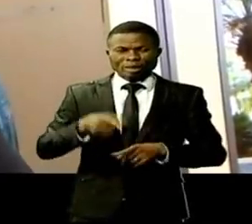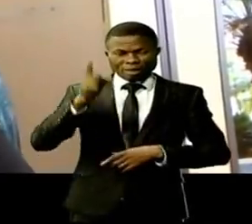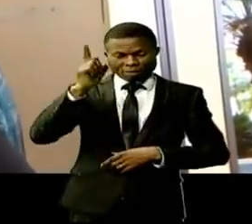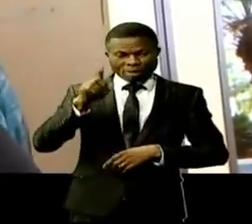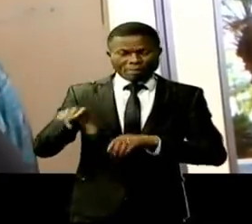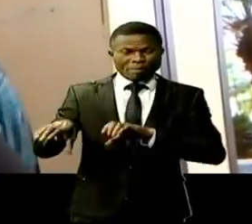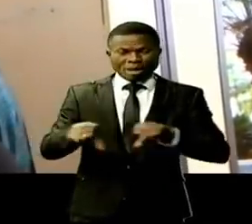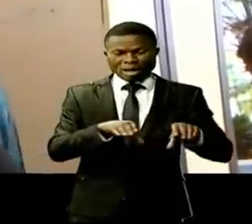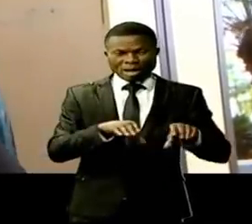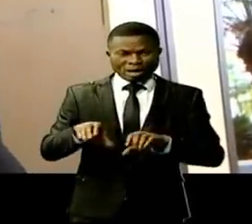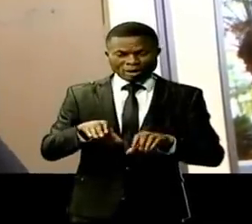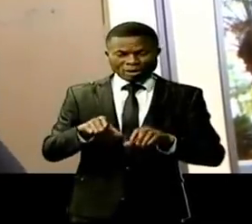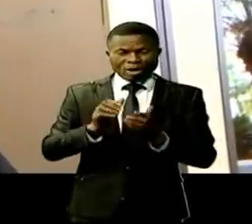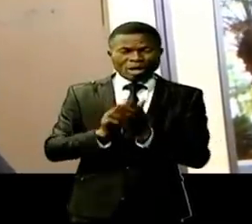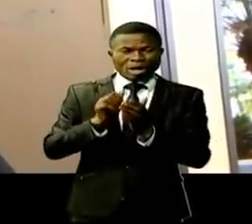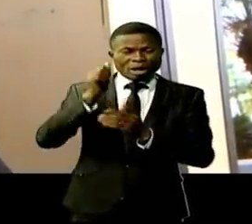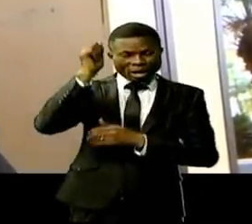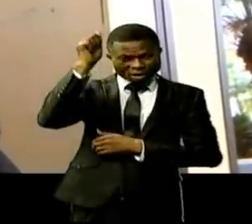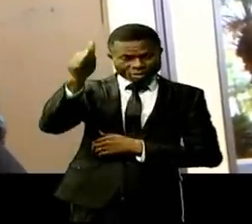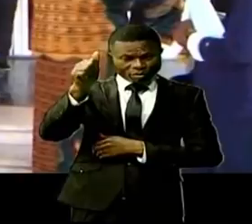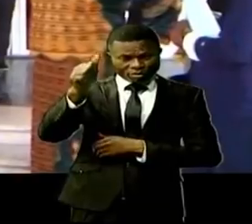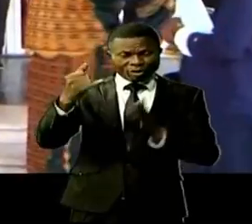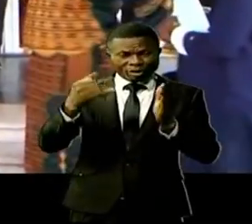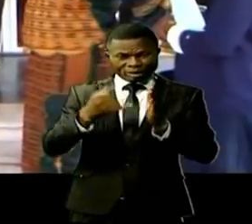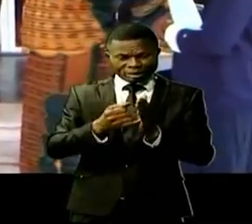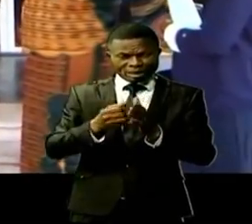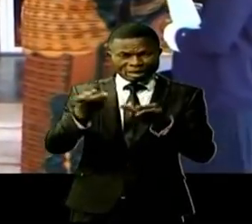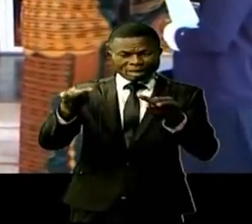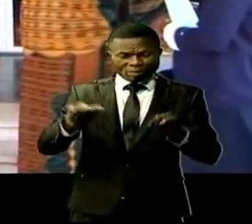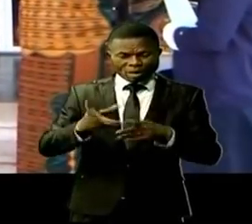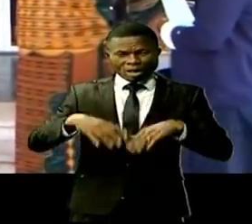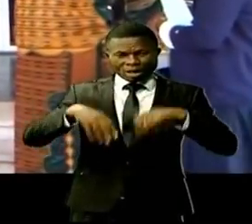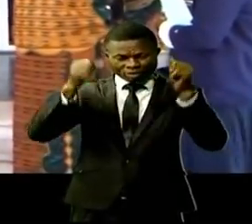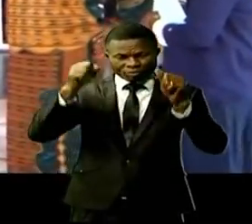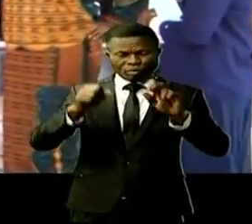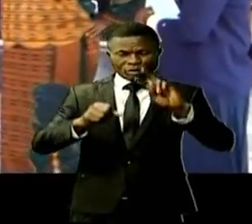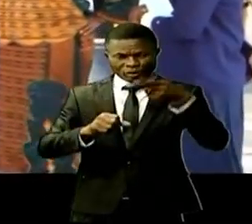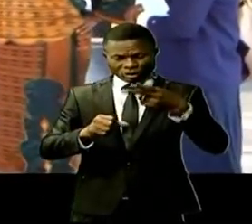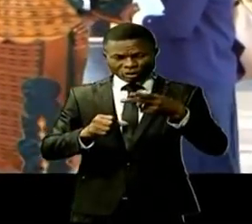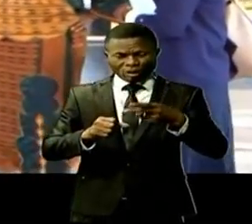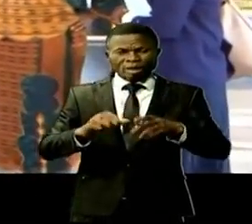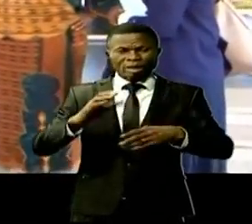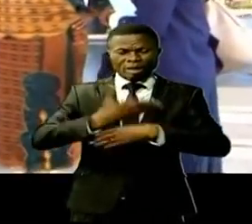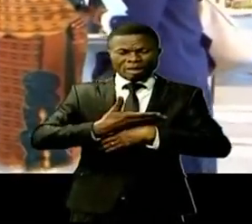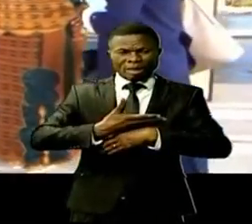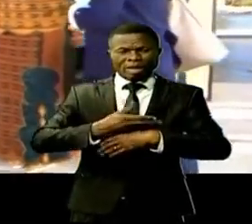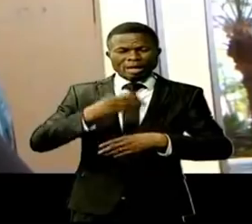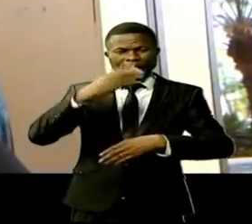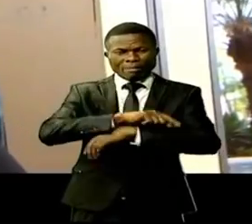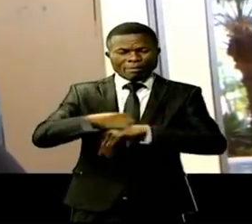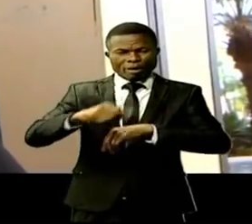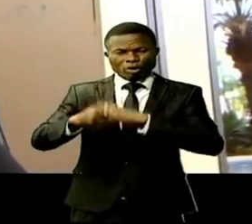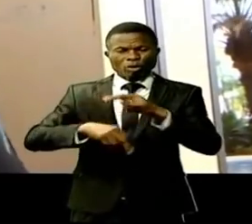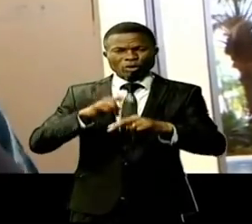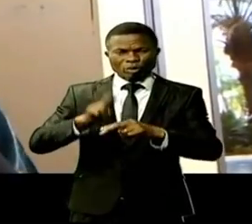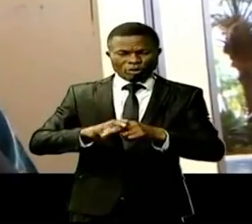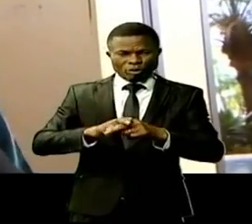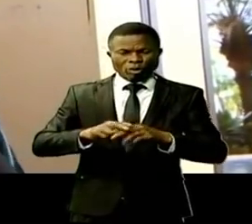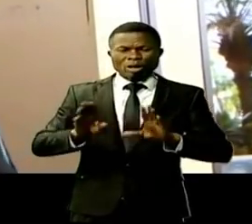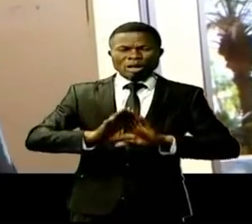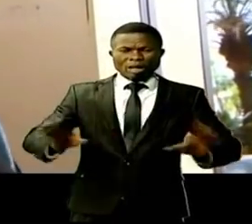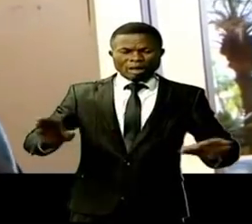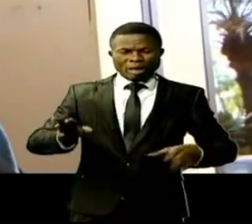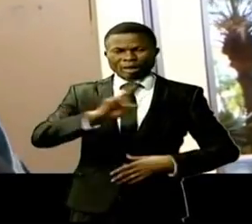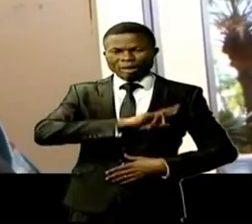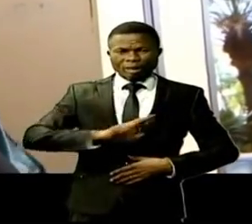acte, la venue des CEO d'adaptation. Deuxième acte, c'est l'installation du Bureau national de l'adaptation en